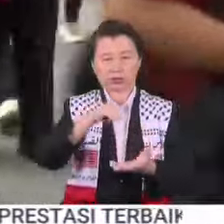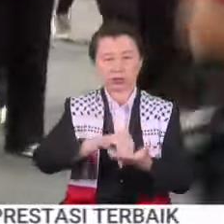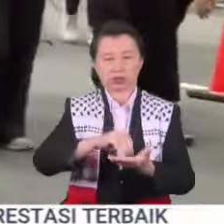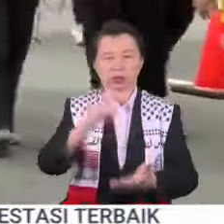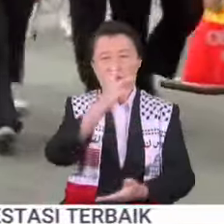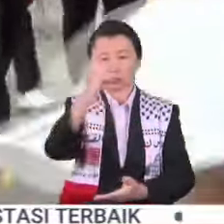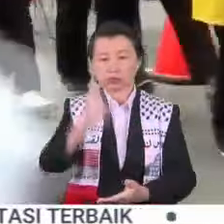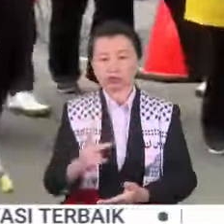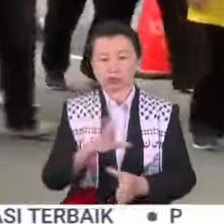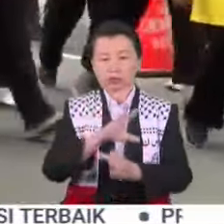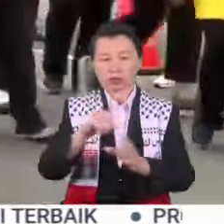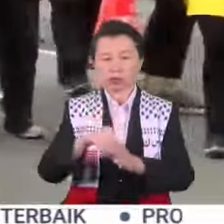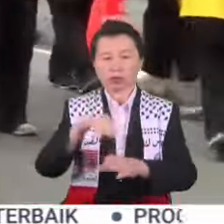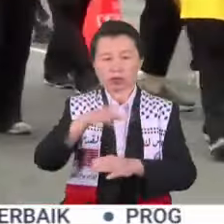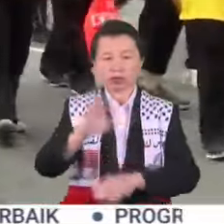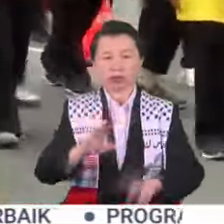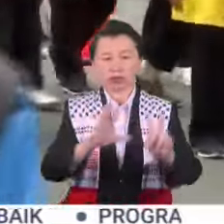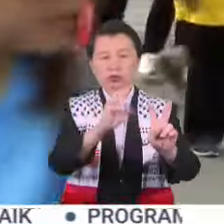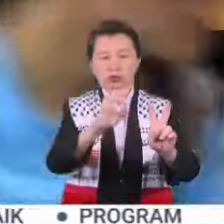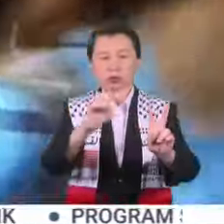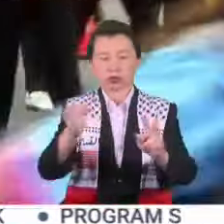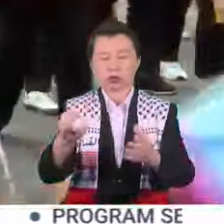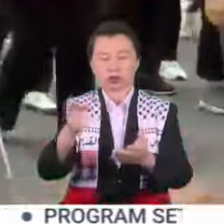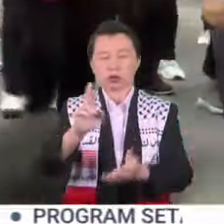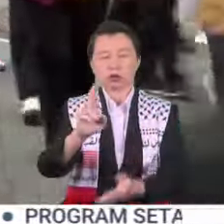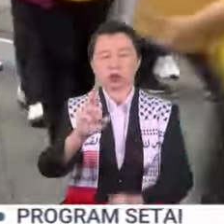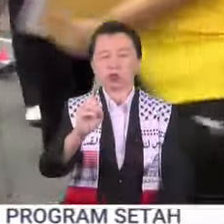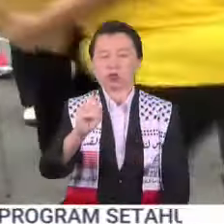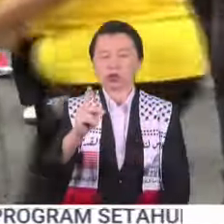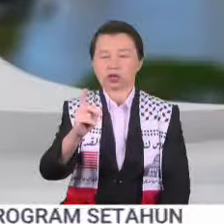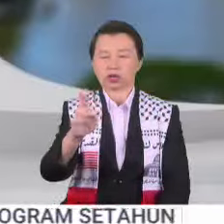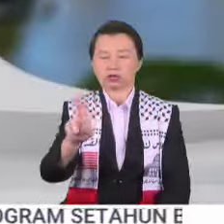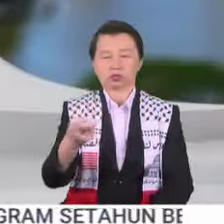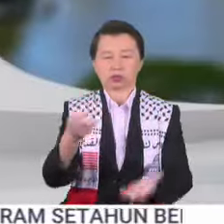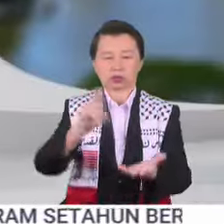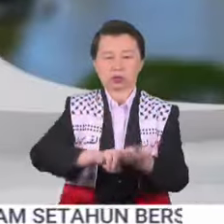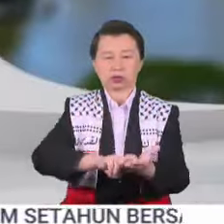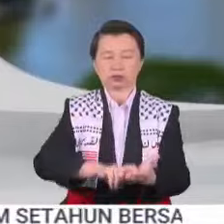Kuching, termasuk lebih 200 OKU berdaftar.